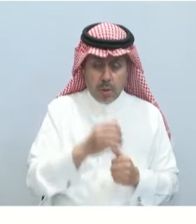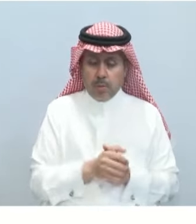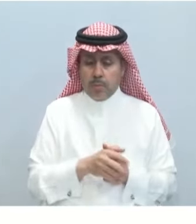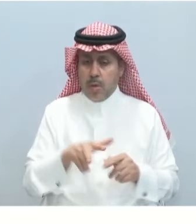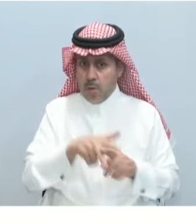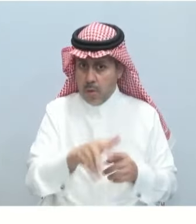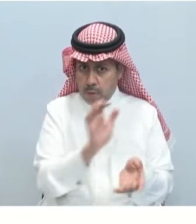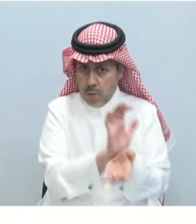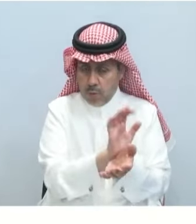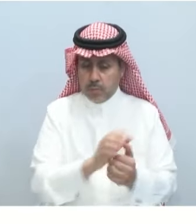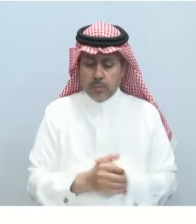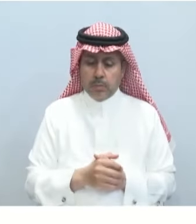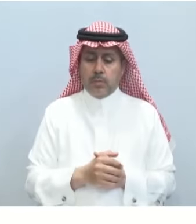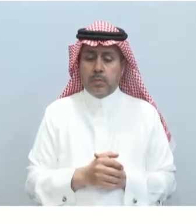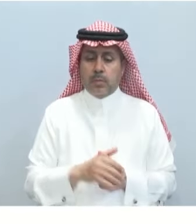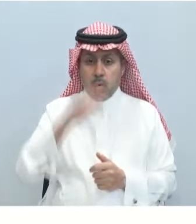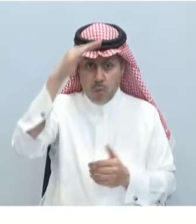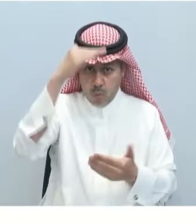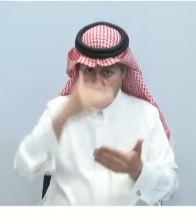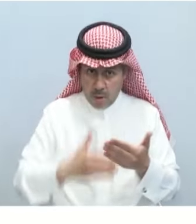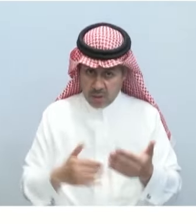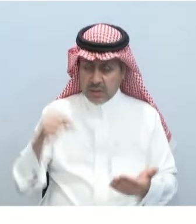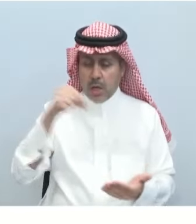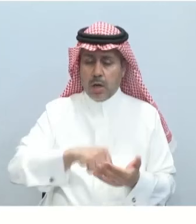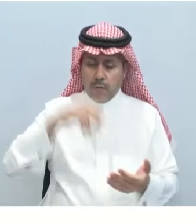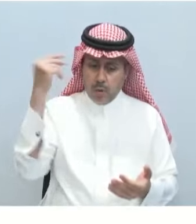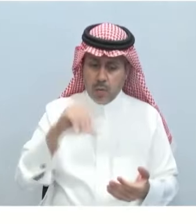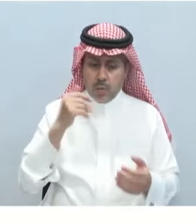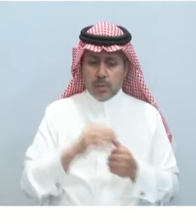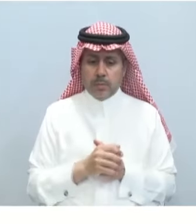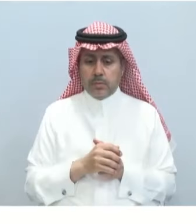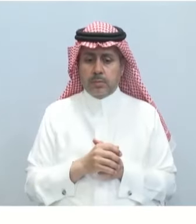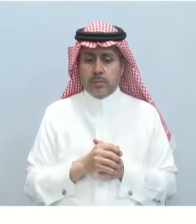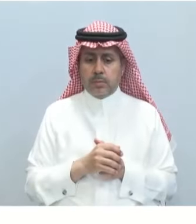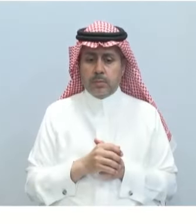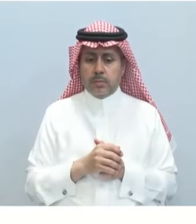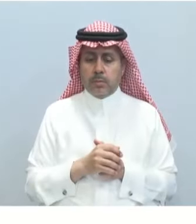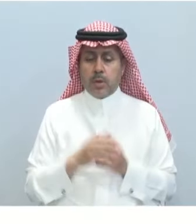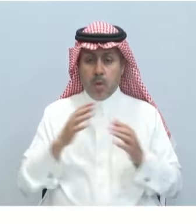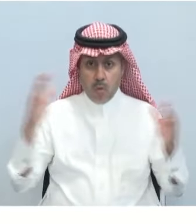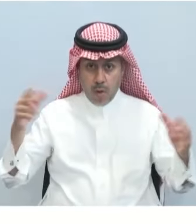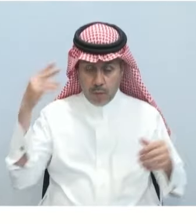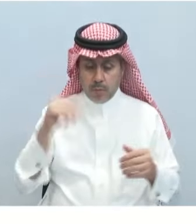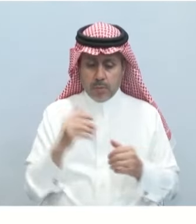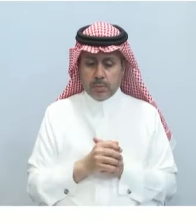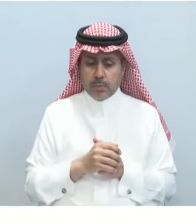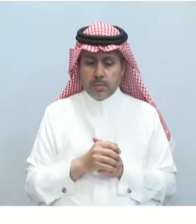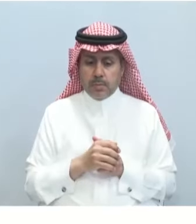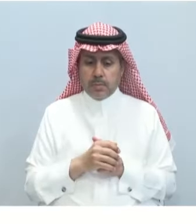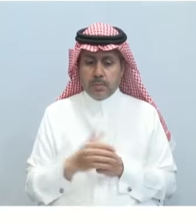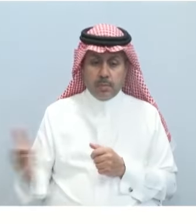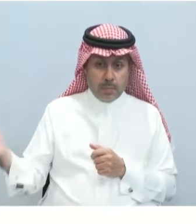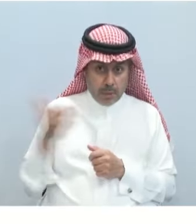اذا في الواقع كل هذا داخل في هذه العقوبه تضاعف العقوبه الموقعه في حاله